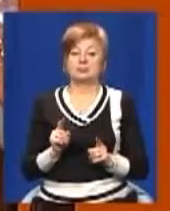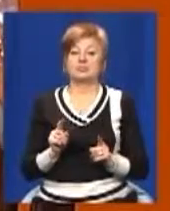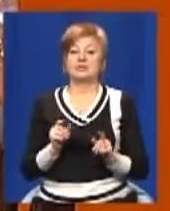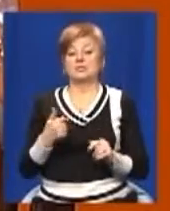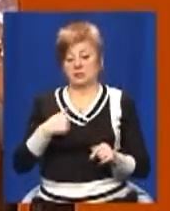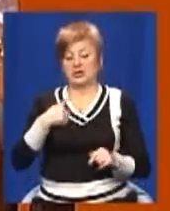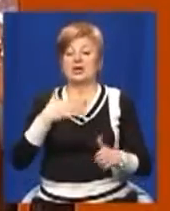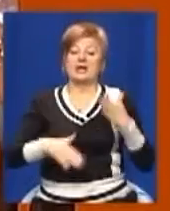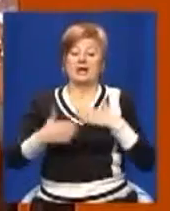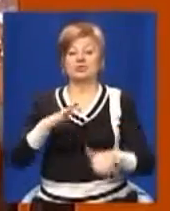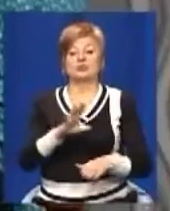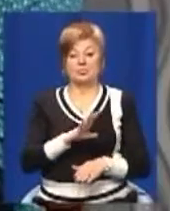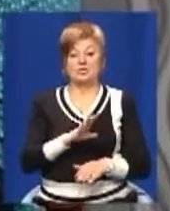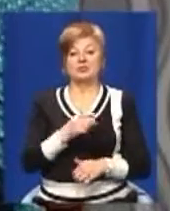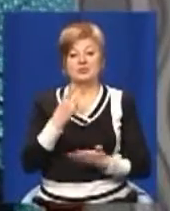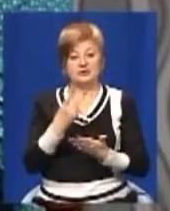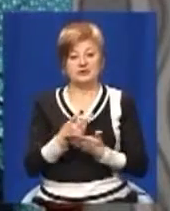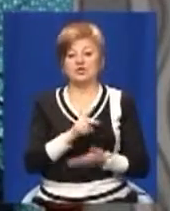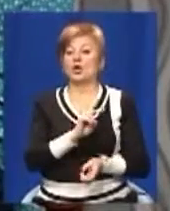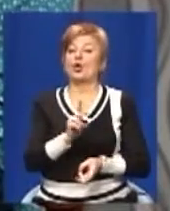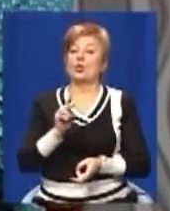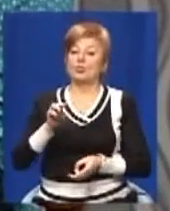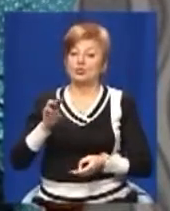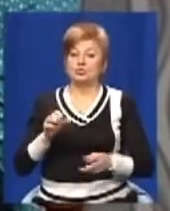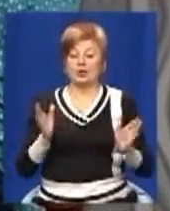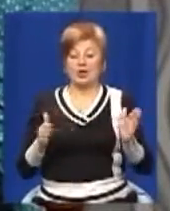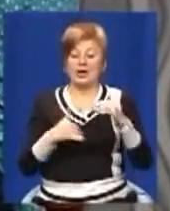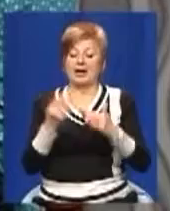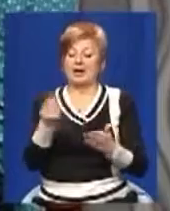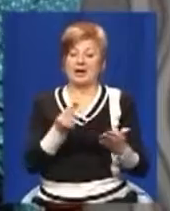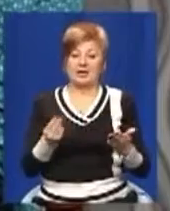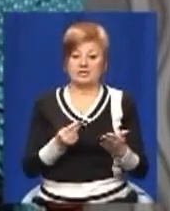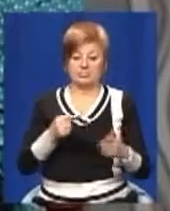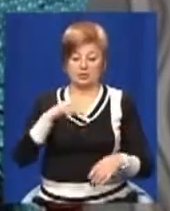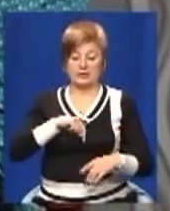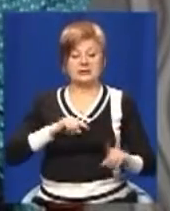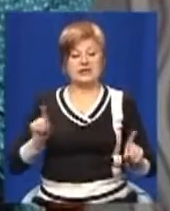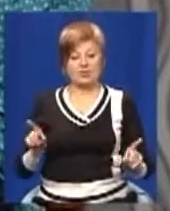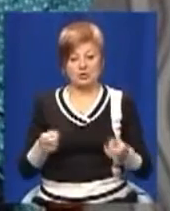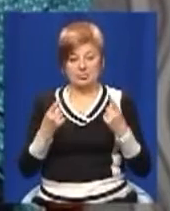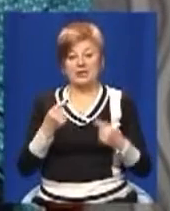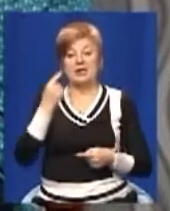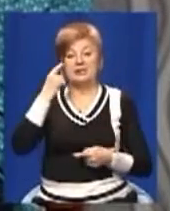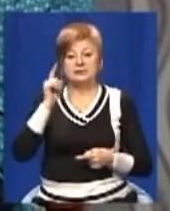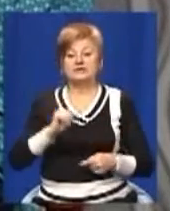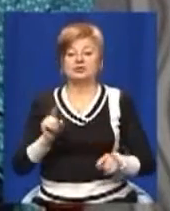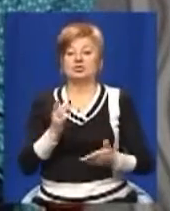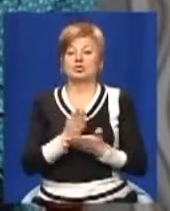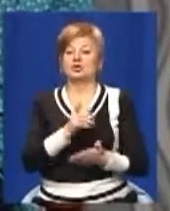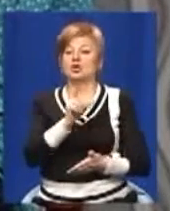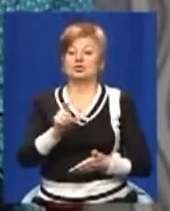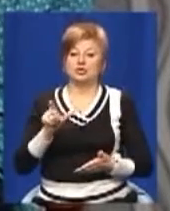радісно мені було. От бачиш, комусь картинки або малюнки підіймають настрій. А чи знаєш, ти ще є такі